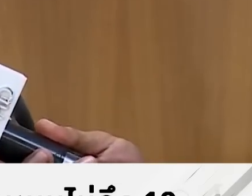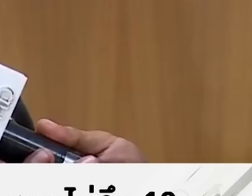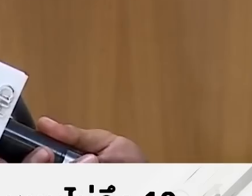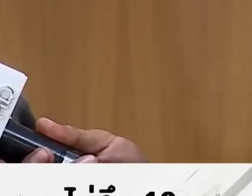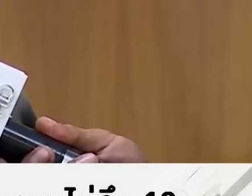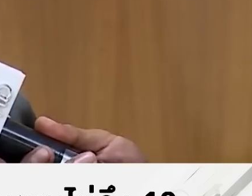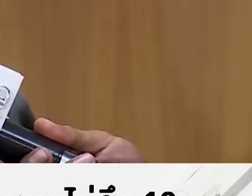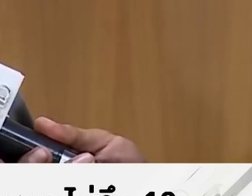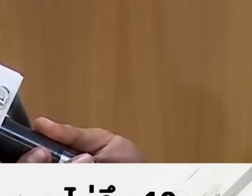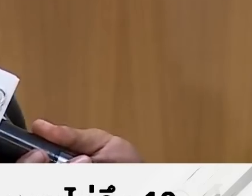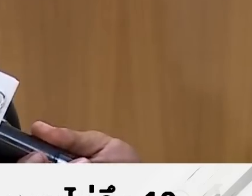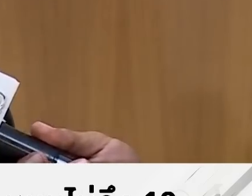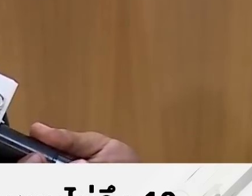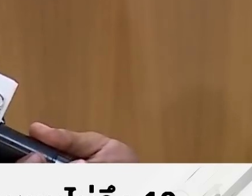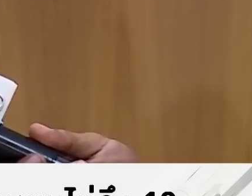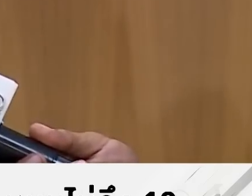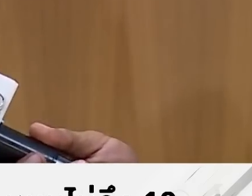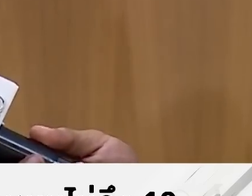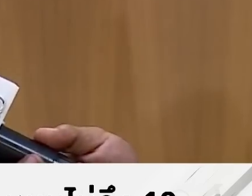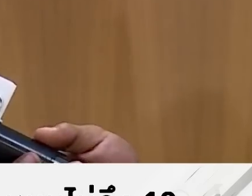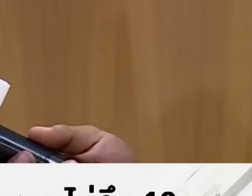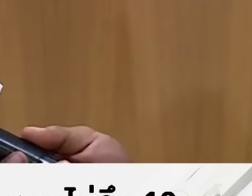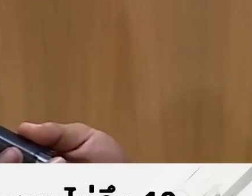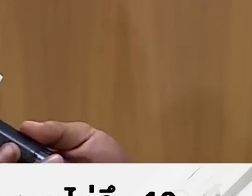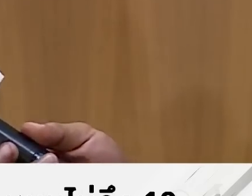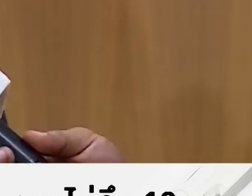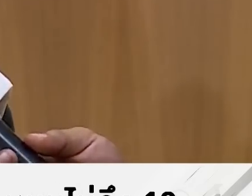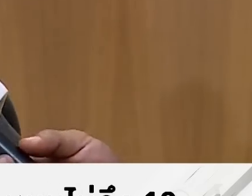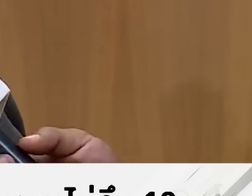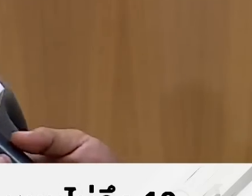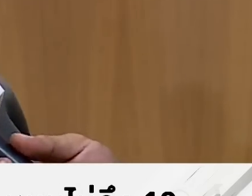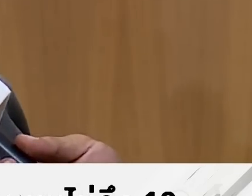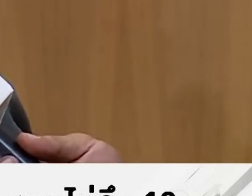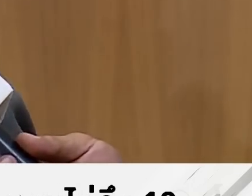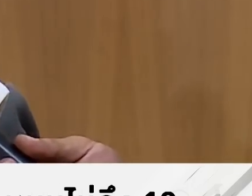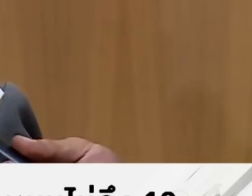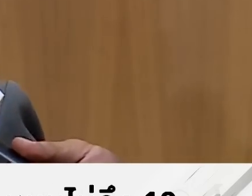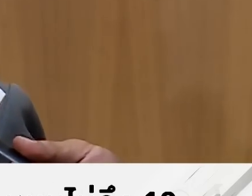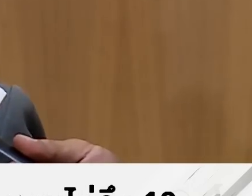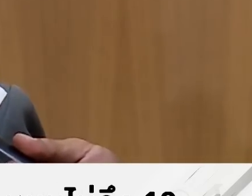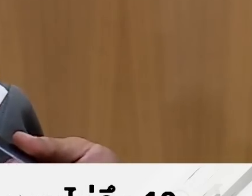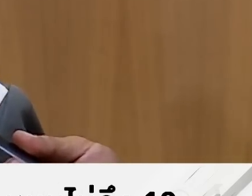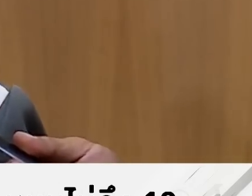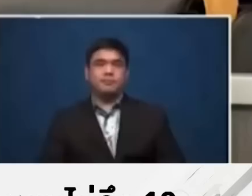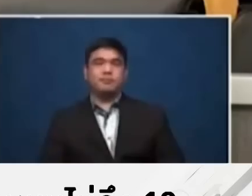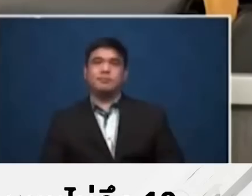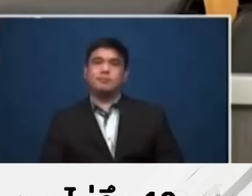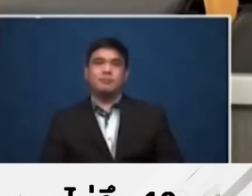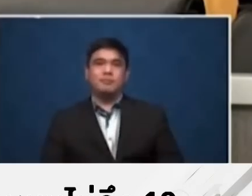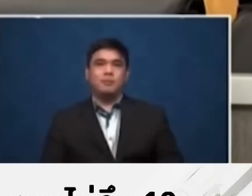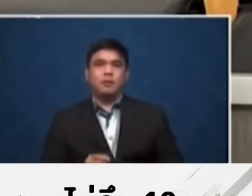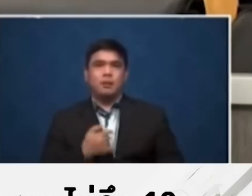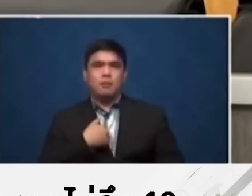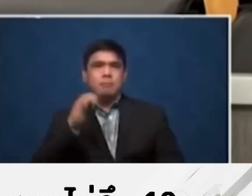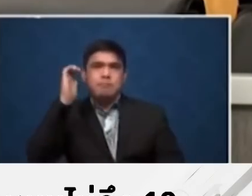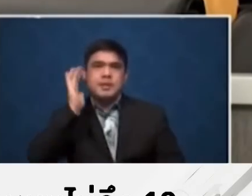แต่ว่าคุณสิริกัญญาเนี่ยดูเหมือนจะยังมั่นใจอยู่นะฮะว่าแม้ว่าจะมีคนเปลี่ยนใจไม่โหวตให้แล้วแต่ว่าคิดว่าจะได้เสียง